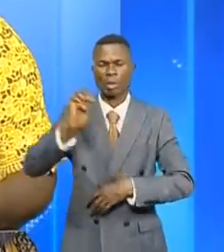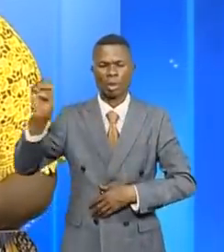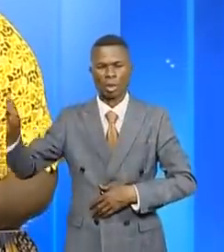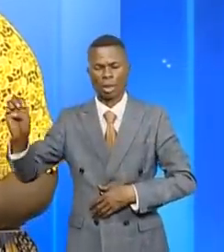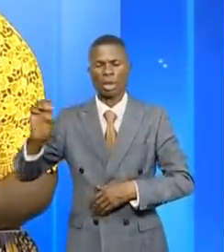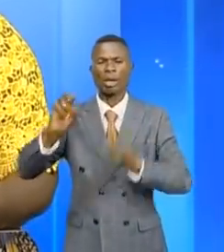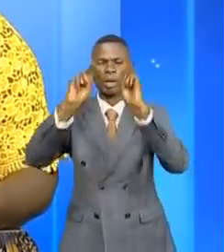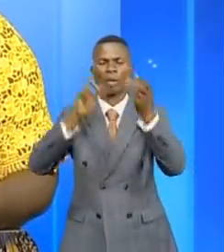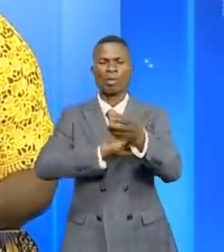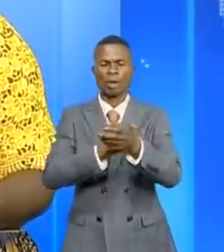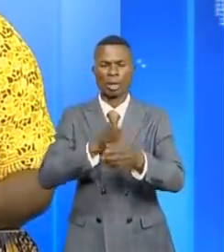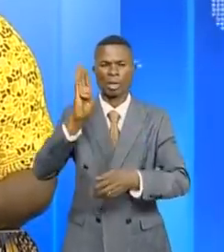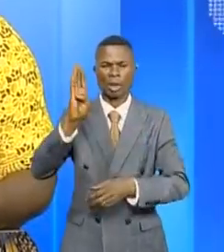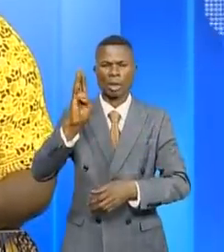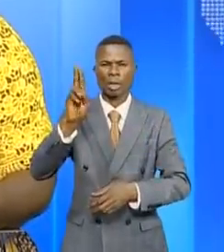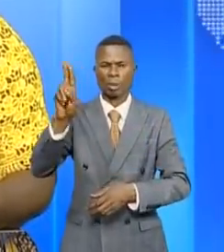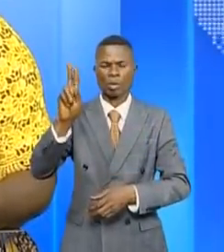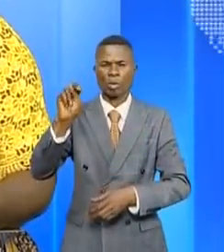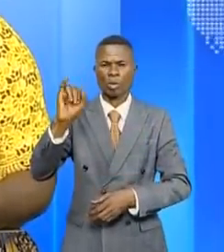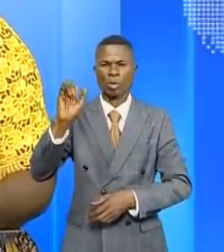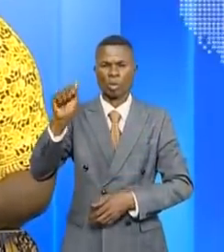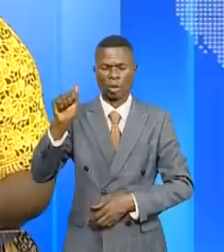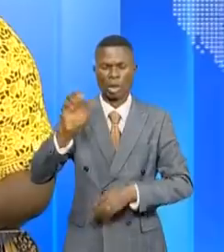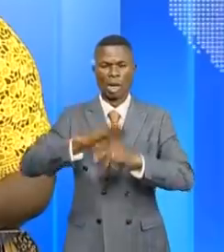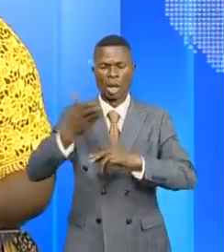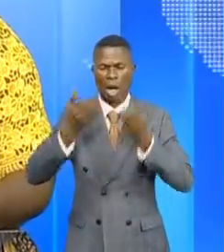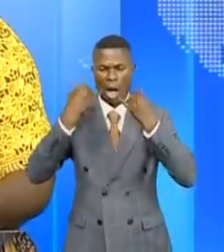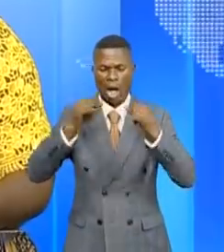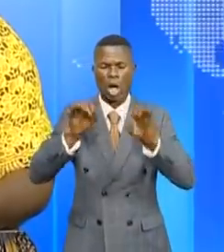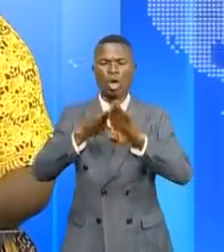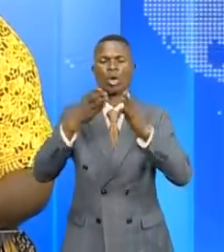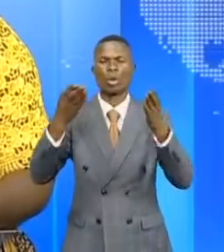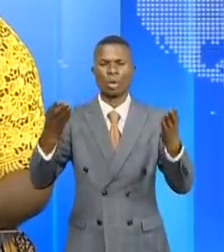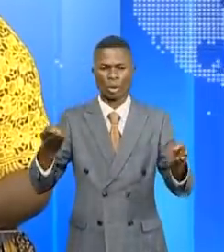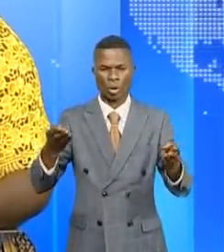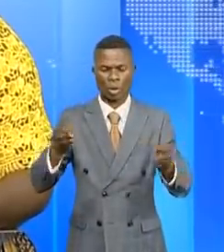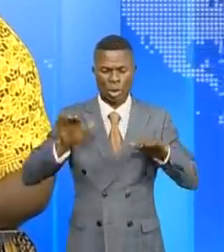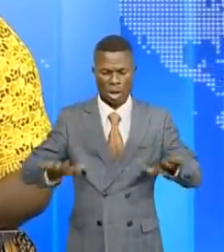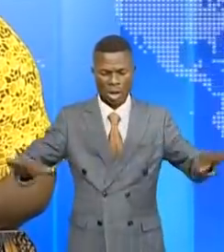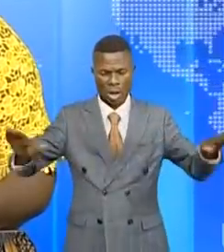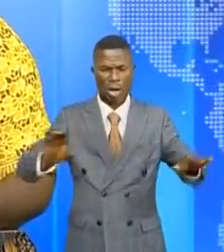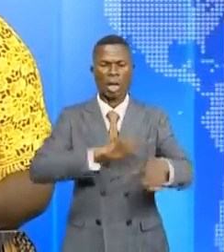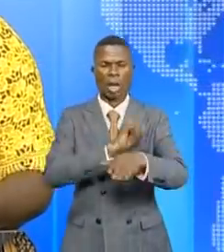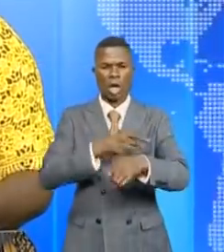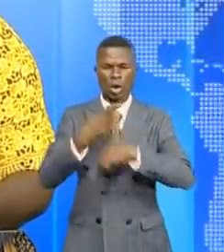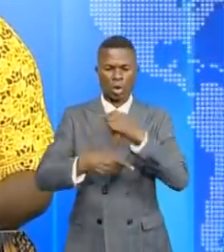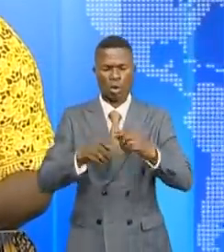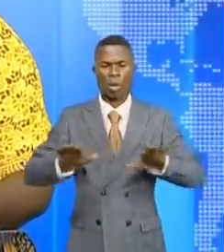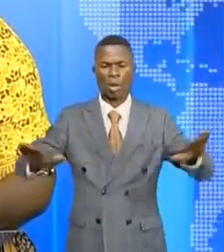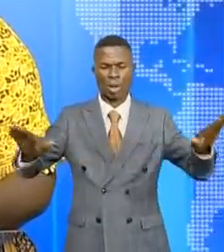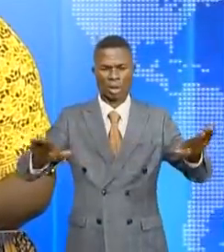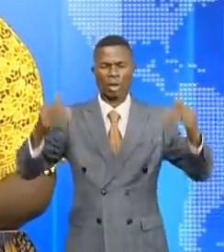Goma, Bounia et Iziro après l'annonce de l'ouverture de l'aéroport de Goma au trafic aérien par